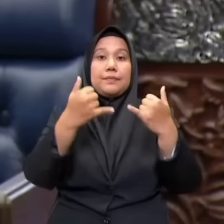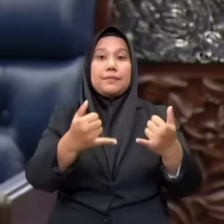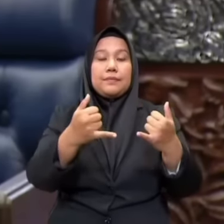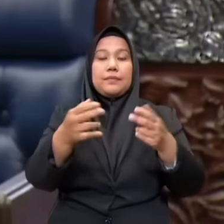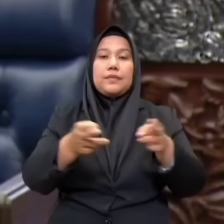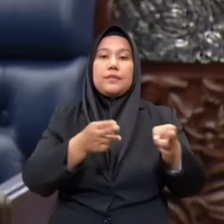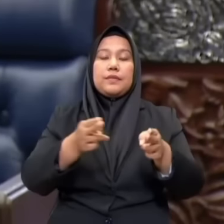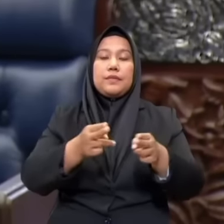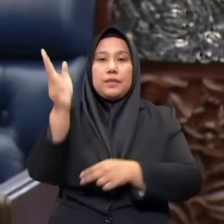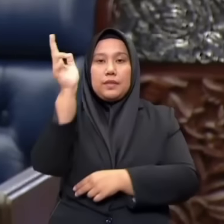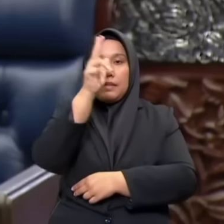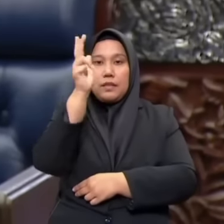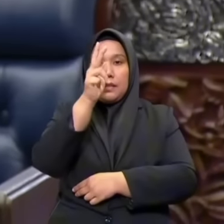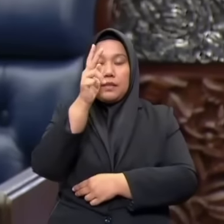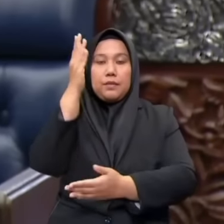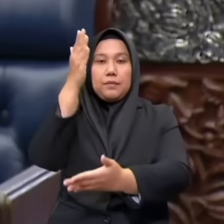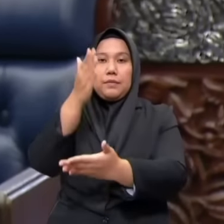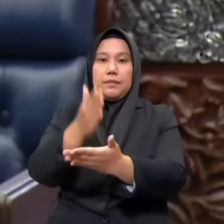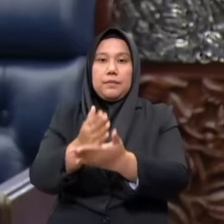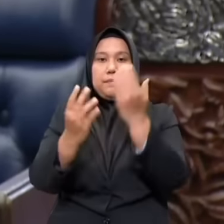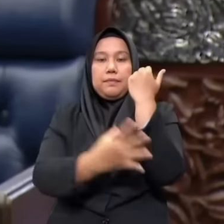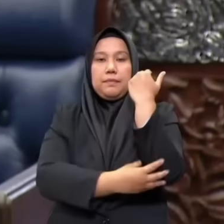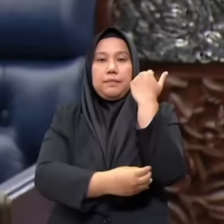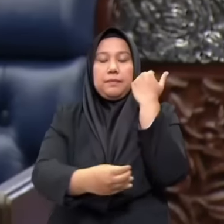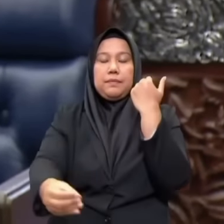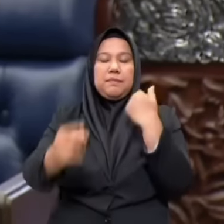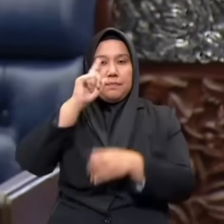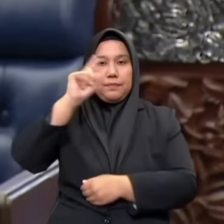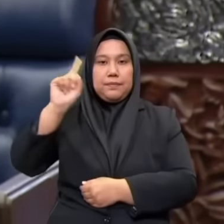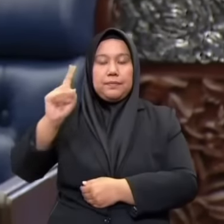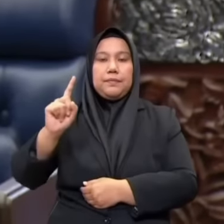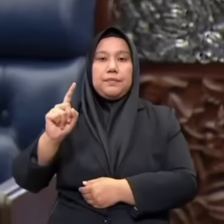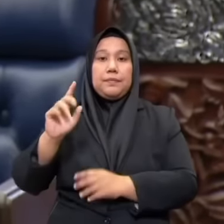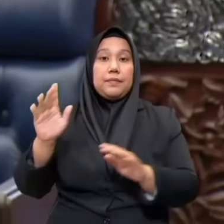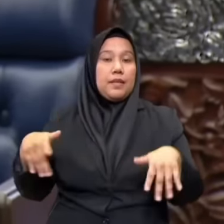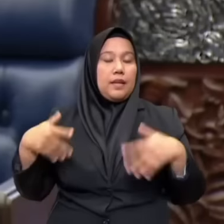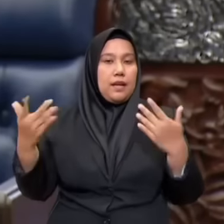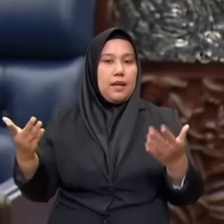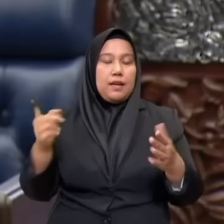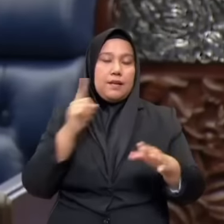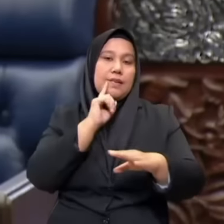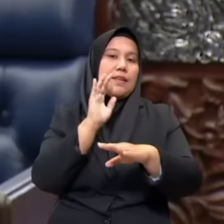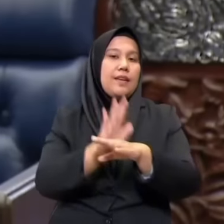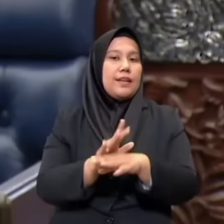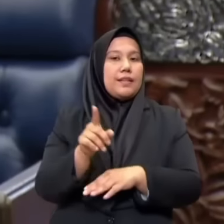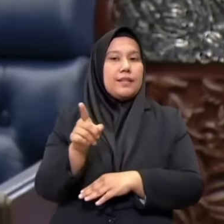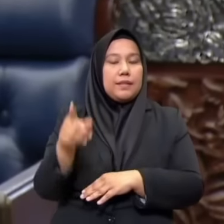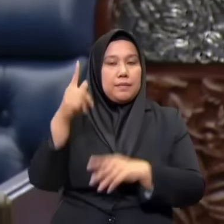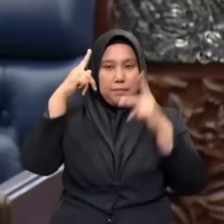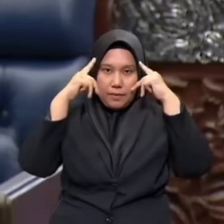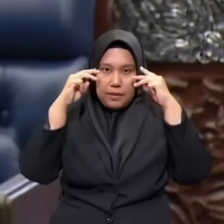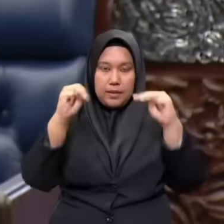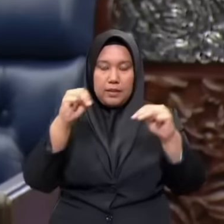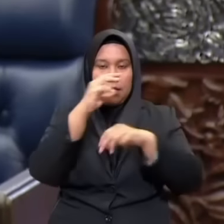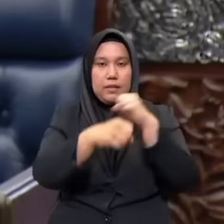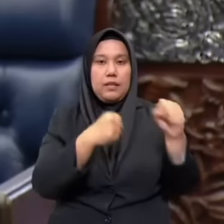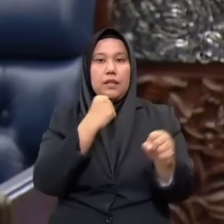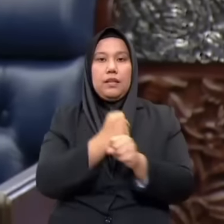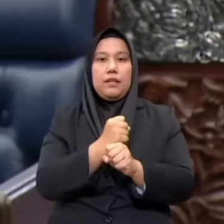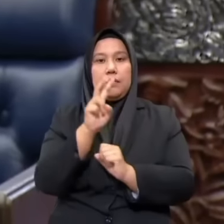usaha kerajaan untuk menoktahkan kemiskinan tegar sebagaimana janji Yang Amat Berhormat Perdana Menteri pada